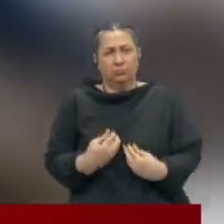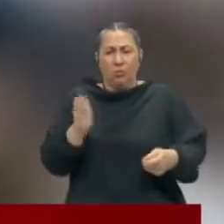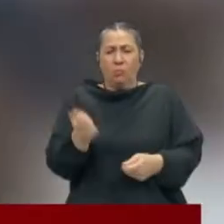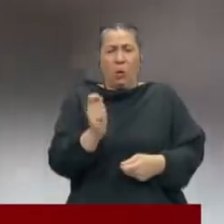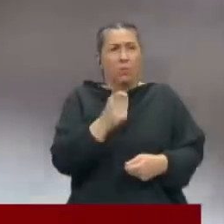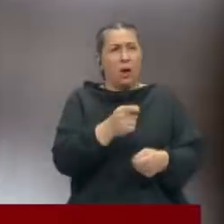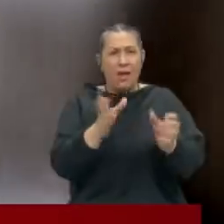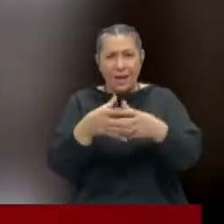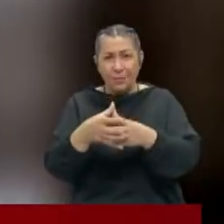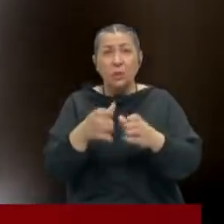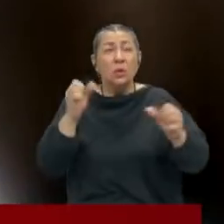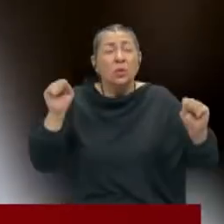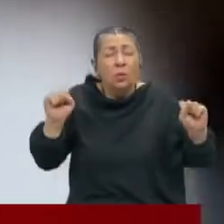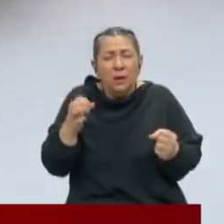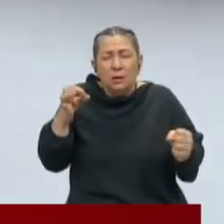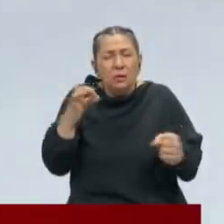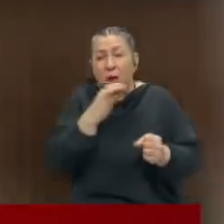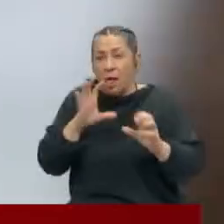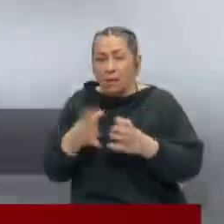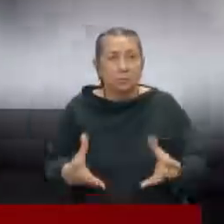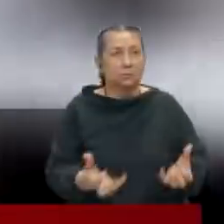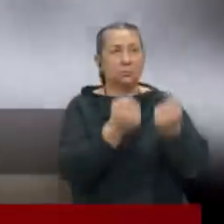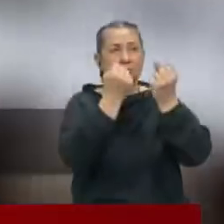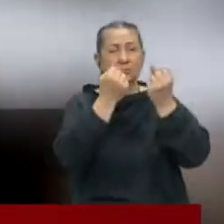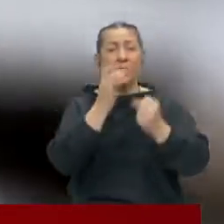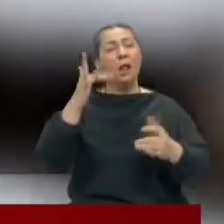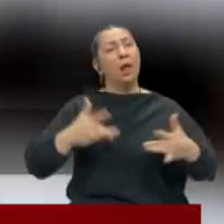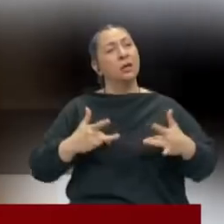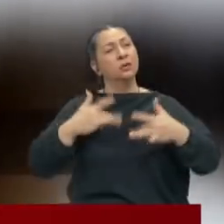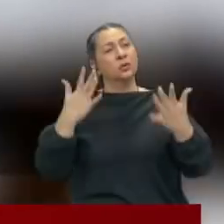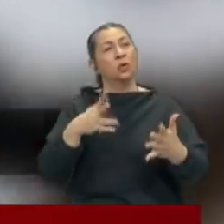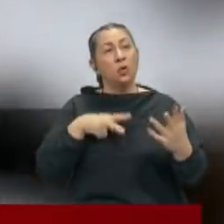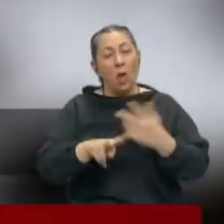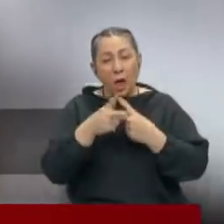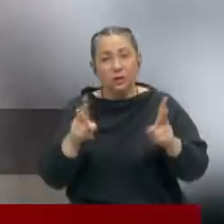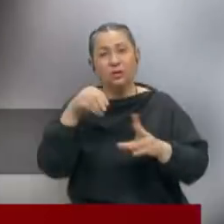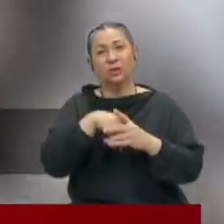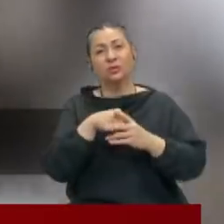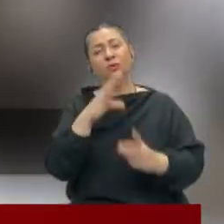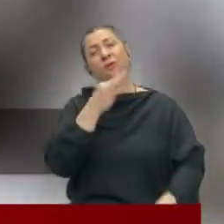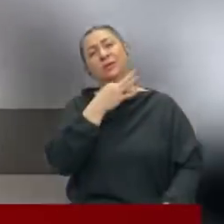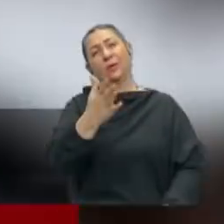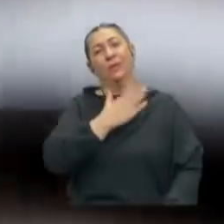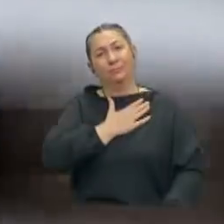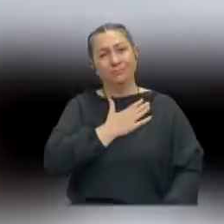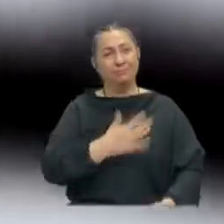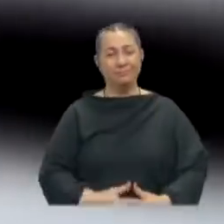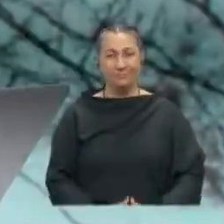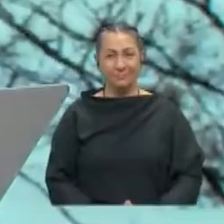donmak üzereyken ekipler tarafından kurtarıldı. Allah razı olsun yolu açtığınız için çok teşekkür ederiz.